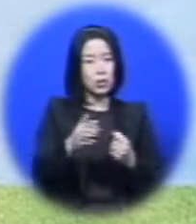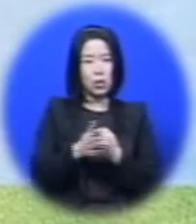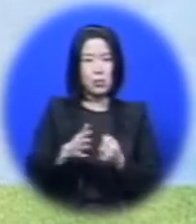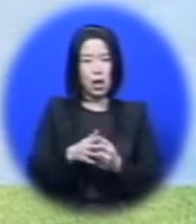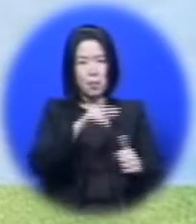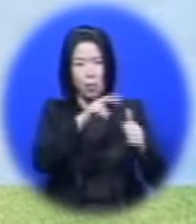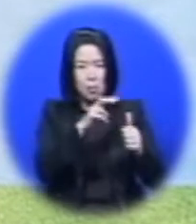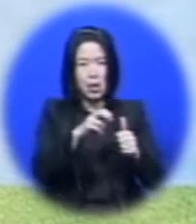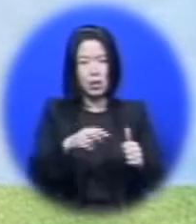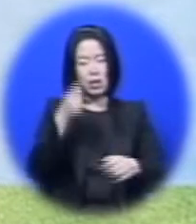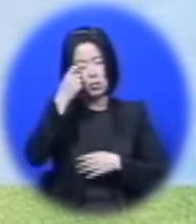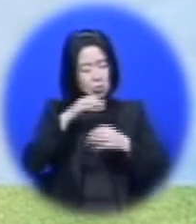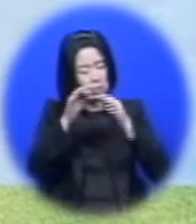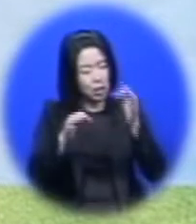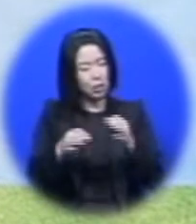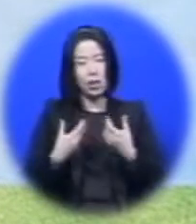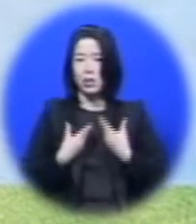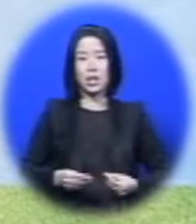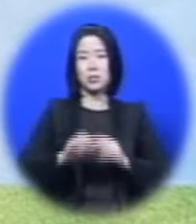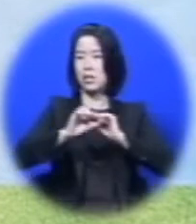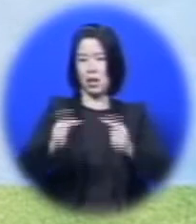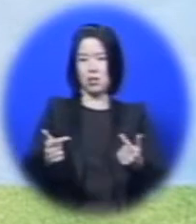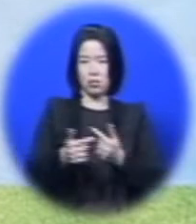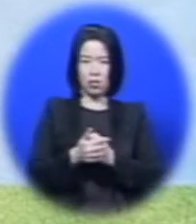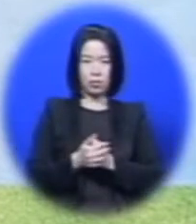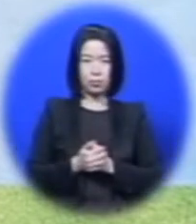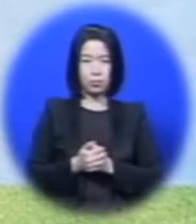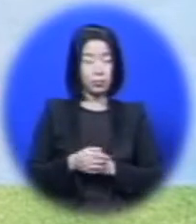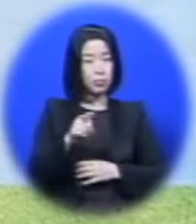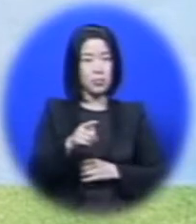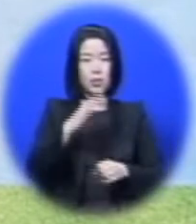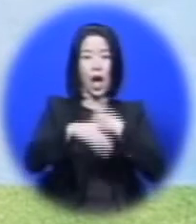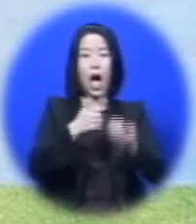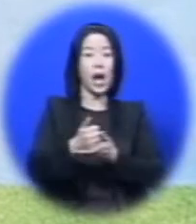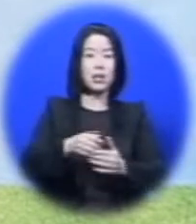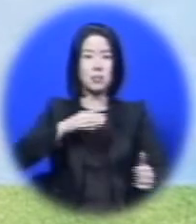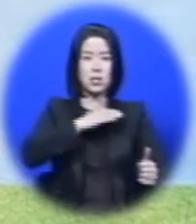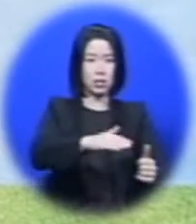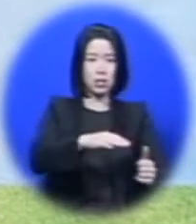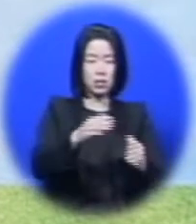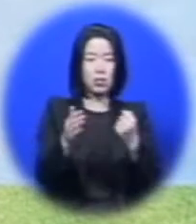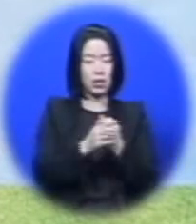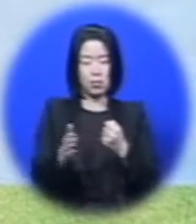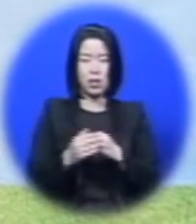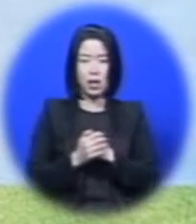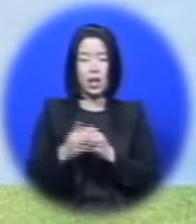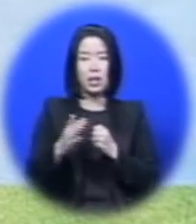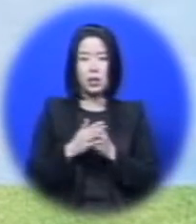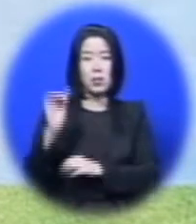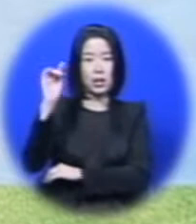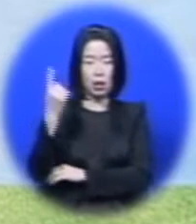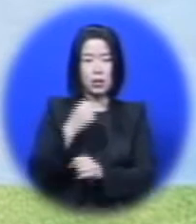원망하거나 탄식하거나 낙심하거나 하지 않았습니다. 이건 하나님이 지신 것이니까. 그러니까 다윗이 할